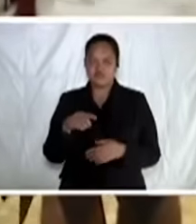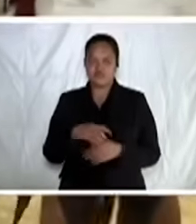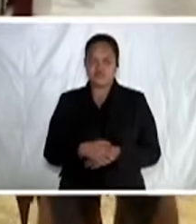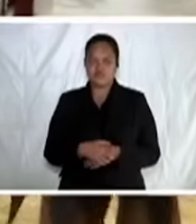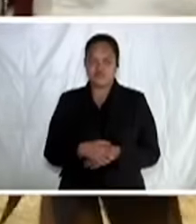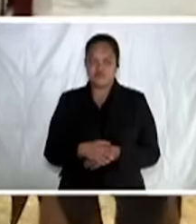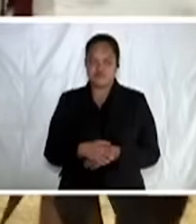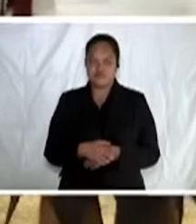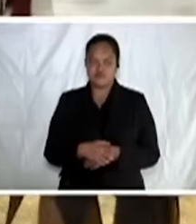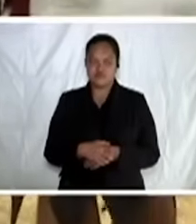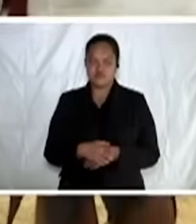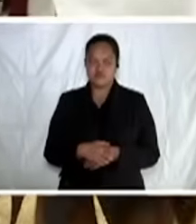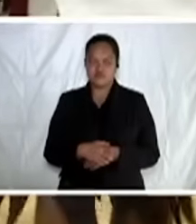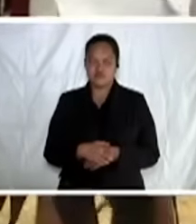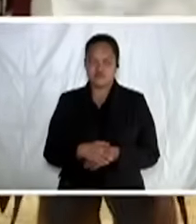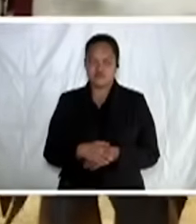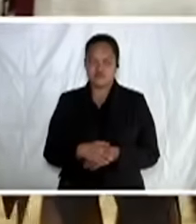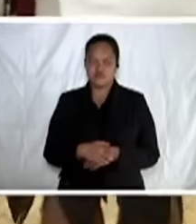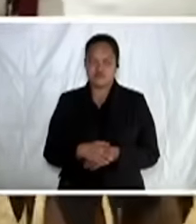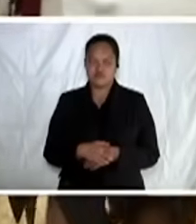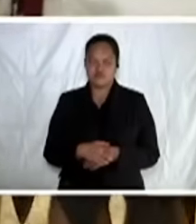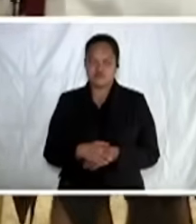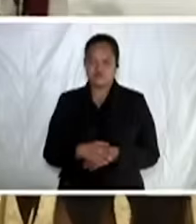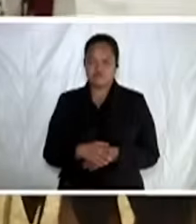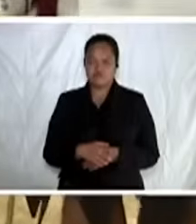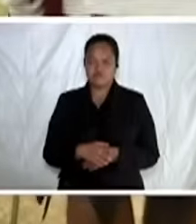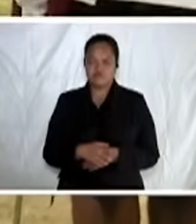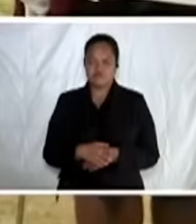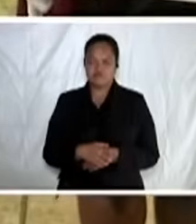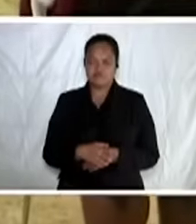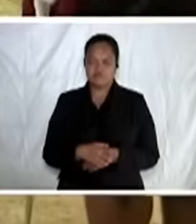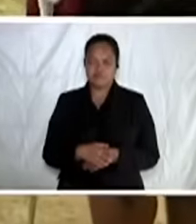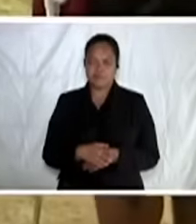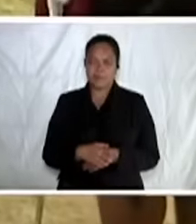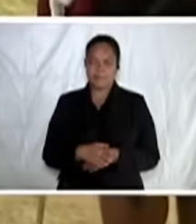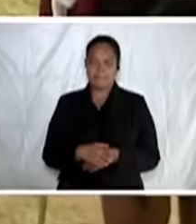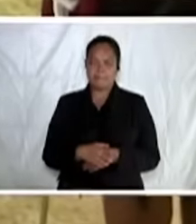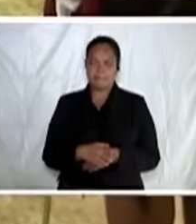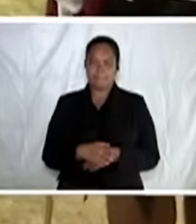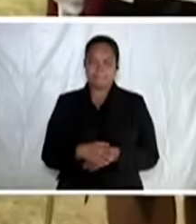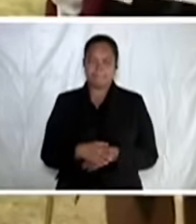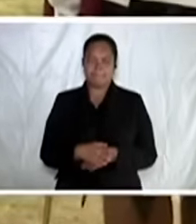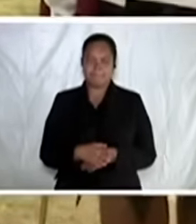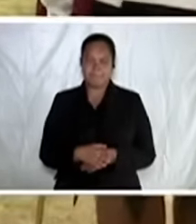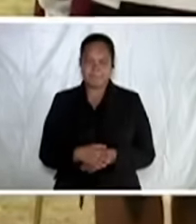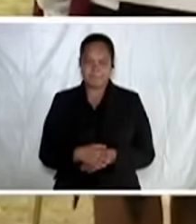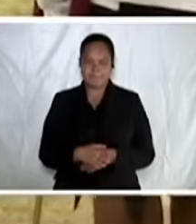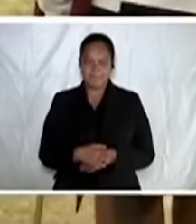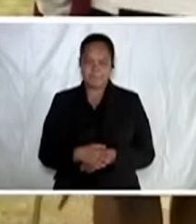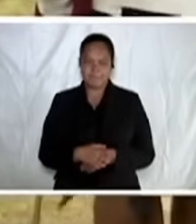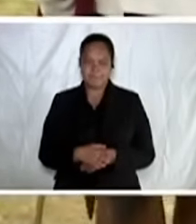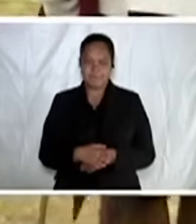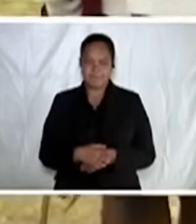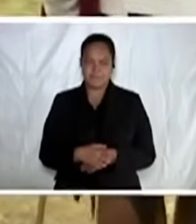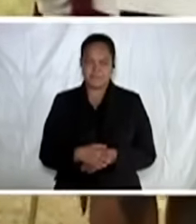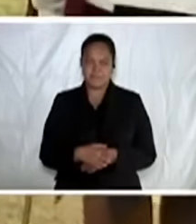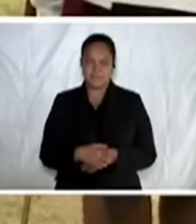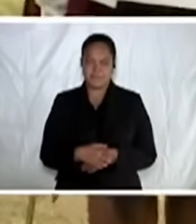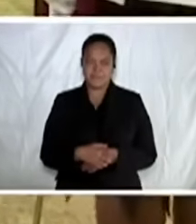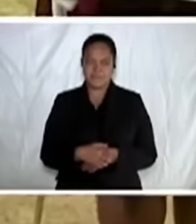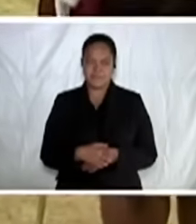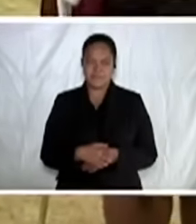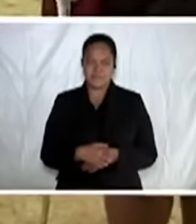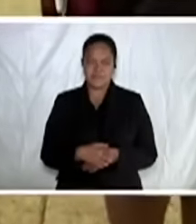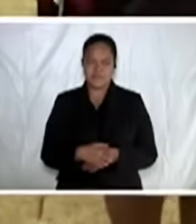रहे हैं सामने टेबल पर केक रखा हुआ है, इसमें भी नीले रंग का समायोजन है और कुछ विद्यार्थी हैं, स्टूडेंट्स हैं जो